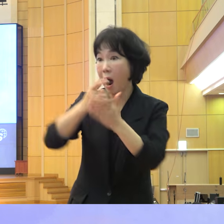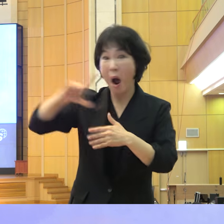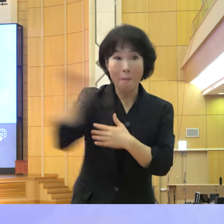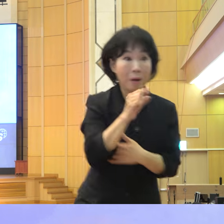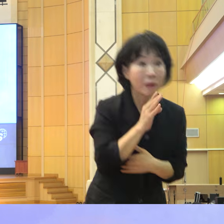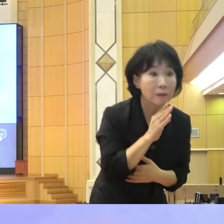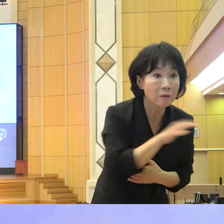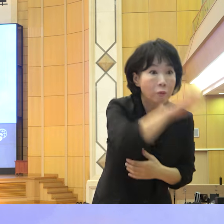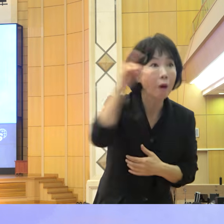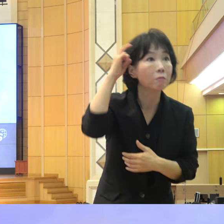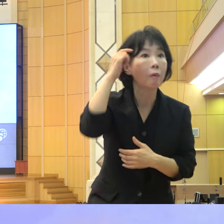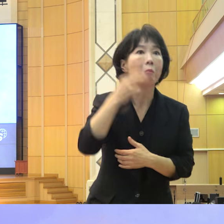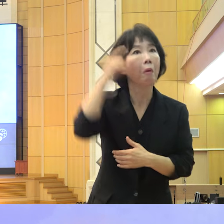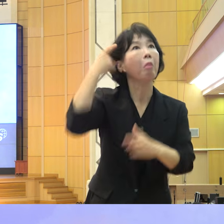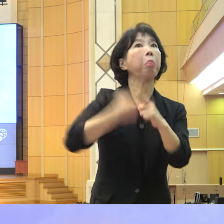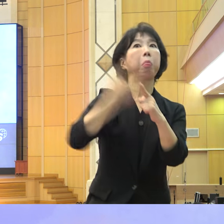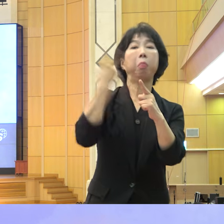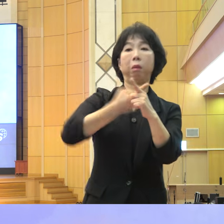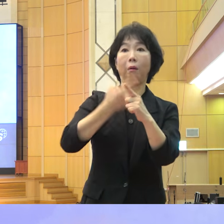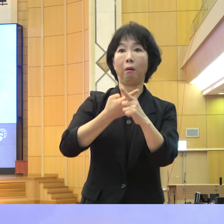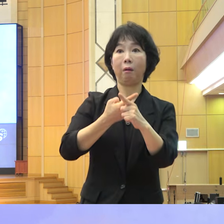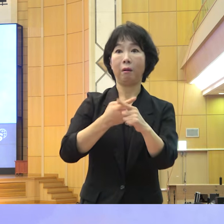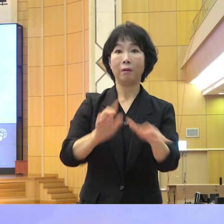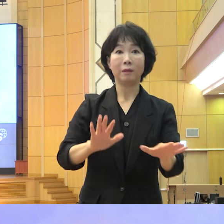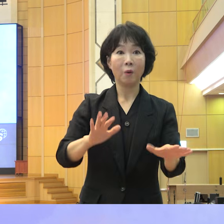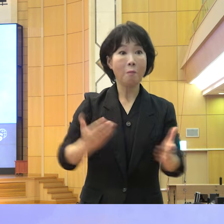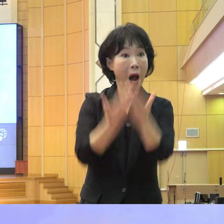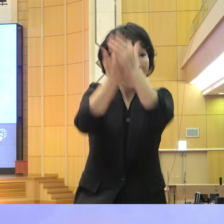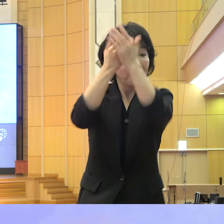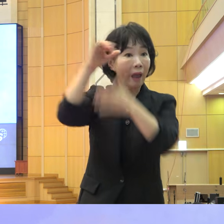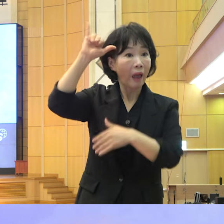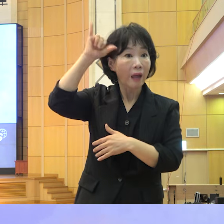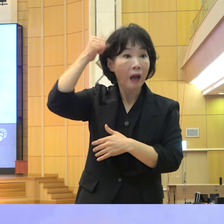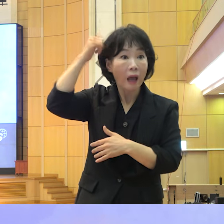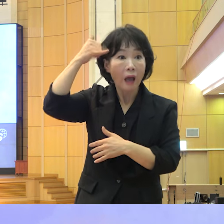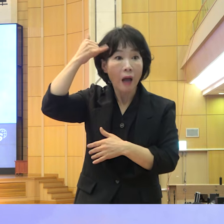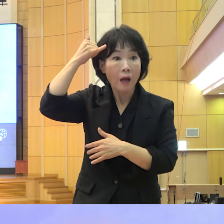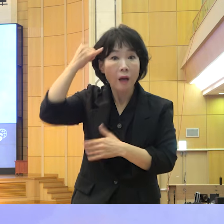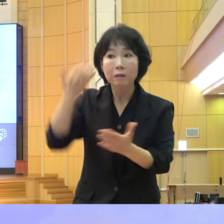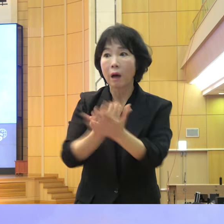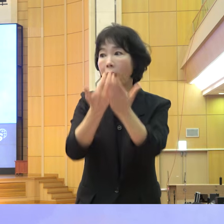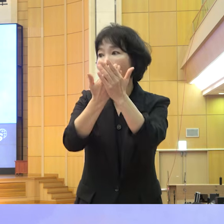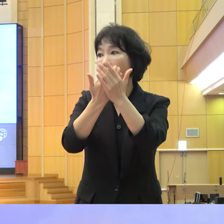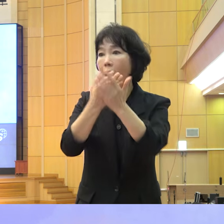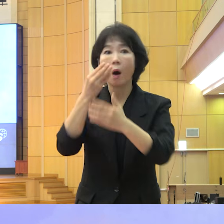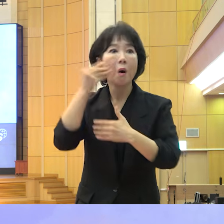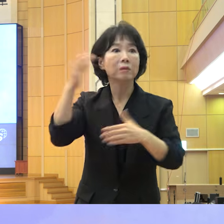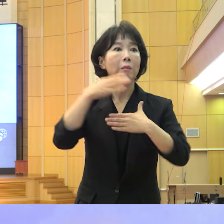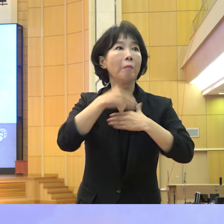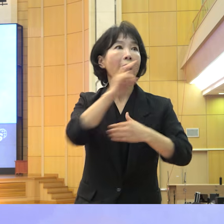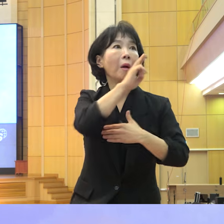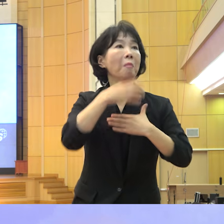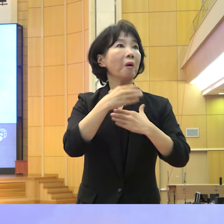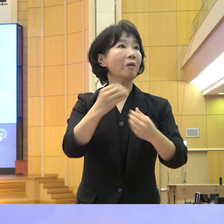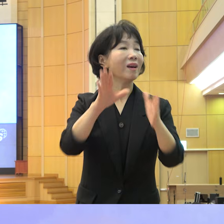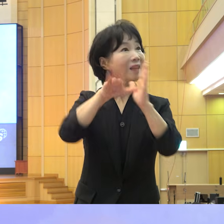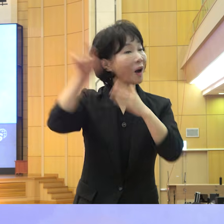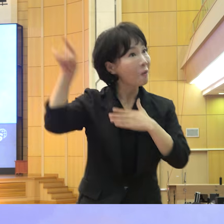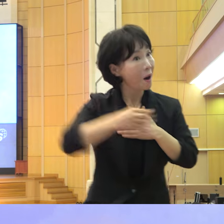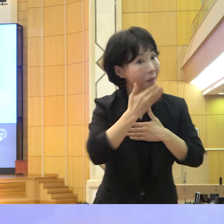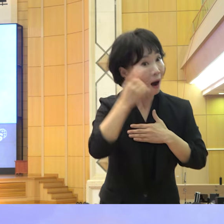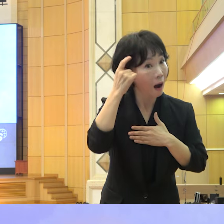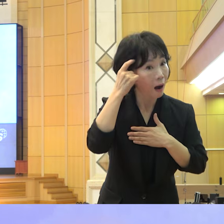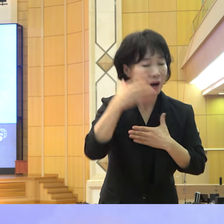여러분이 상상 못할 일이 지금 벌어지고 있는데, 이것이 여러분들이 참 이렇게 편한 시대가 오는구나. 편한 시대가